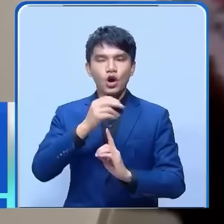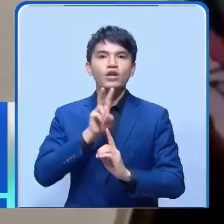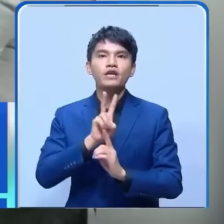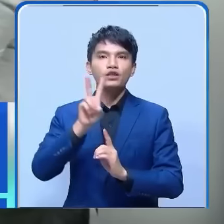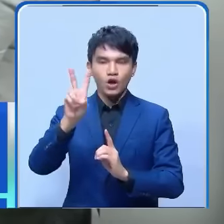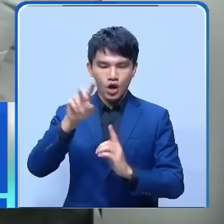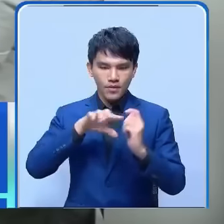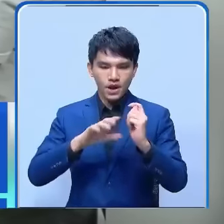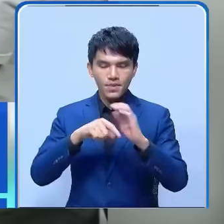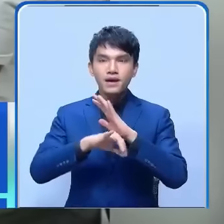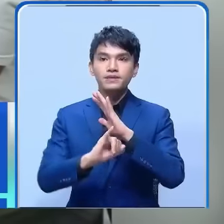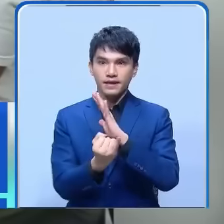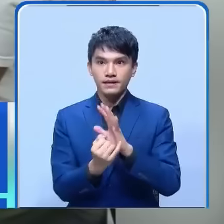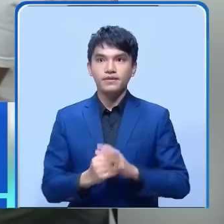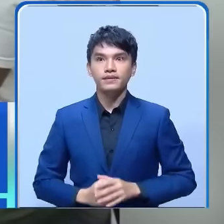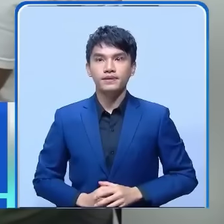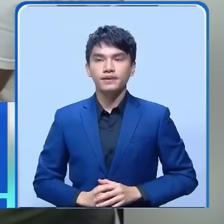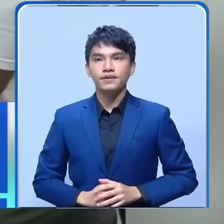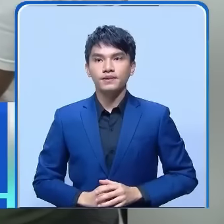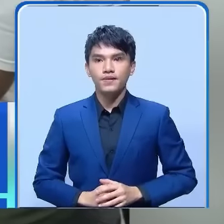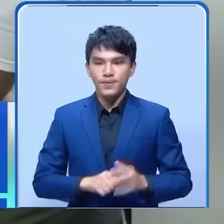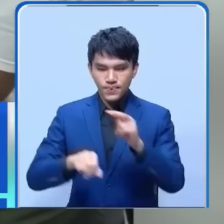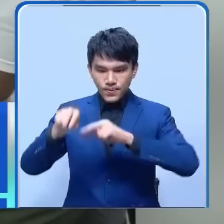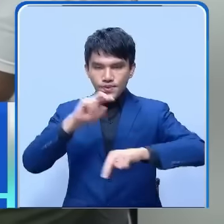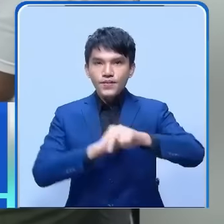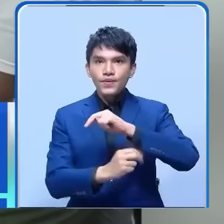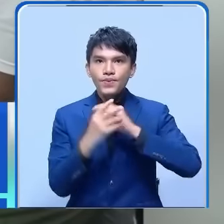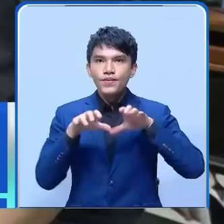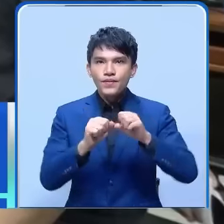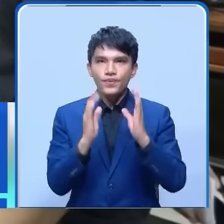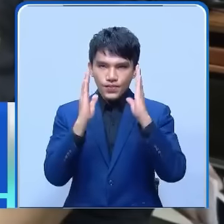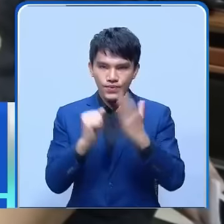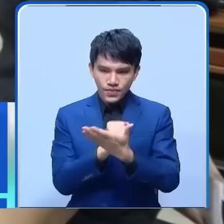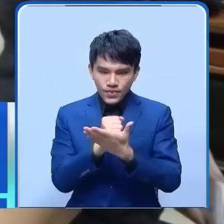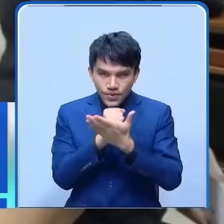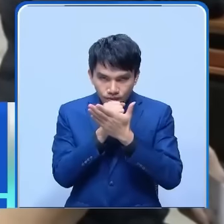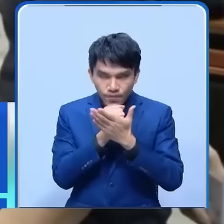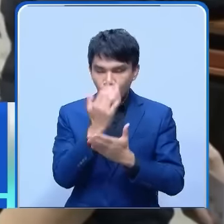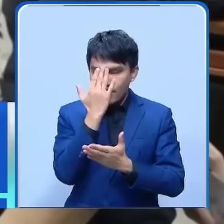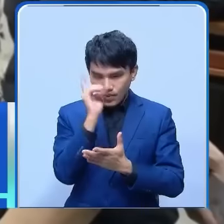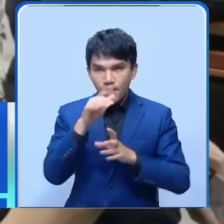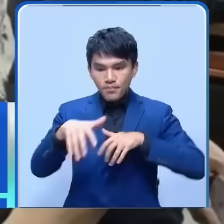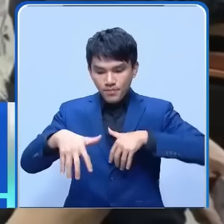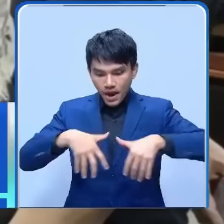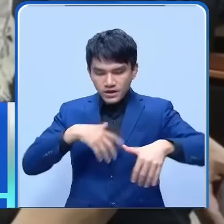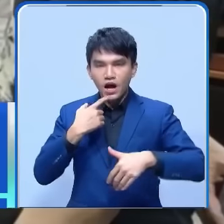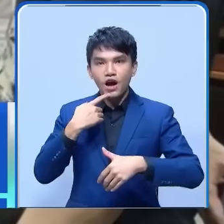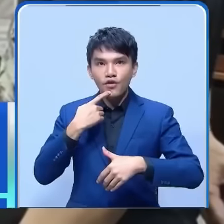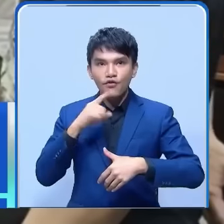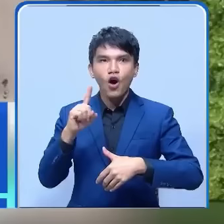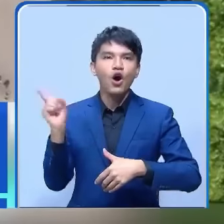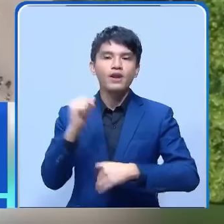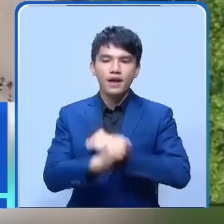ใหม่อำเภอเมืองจันทบุรีบุกตรวจค้นจับกลุ่มผู้ค้าผู้เสพในพื้นที่เนื่องจากประชาชนร้องเรียนเข้ามาบอก10